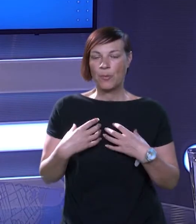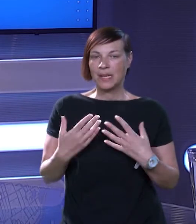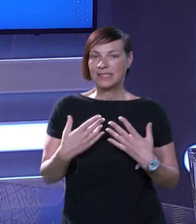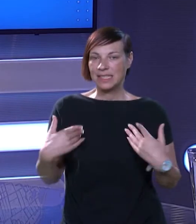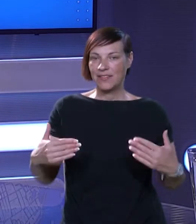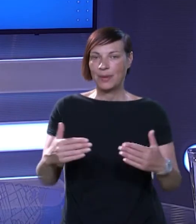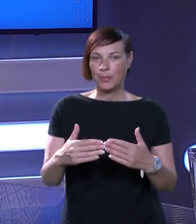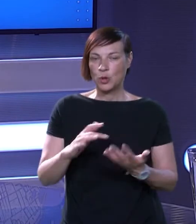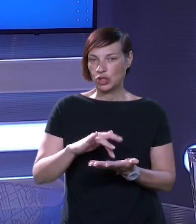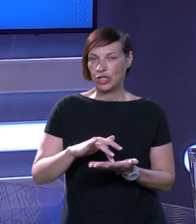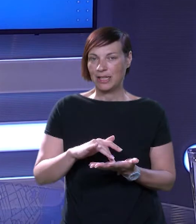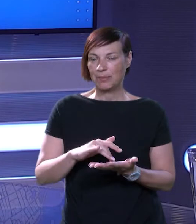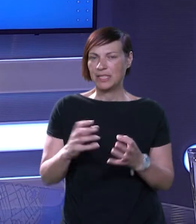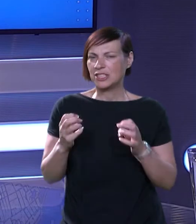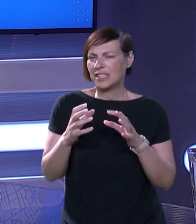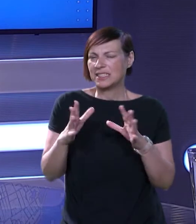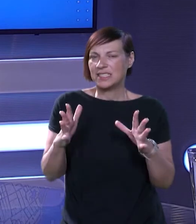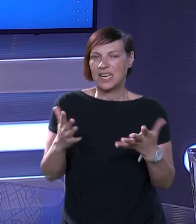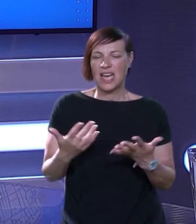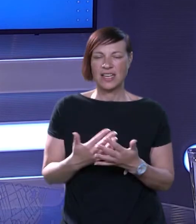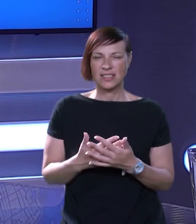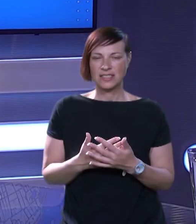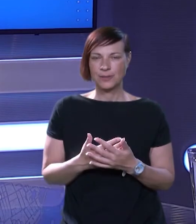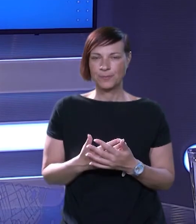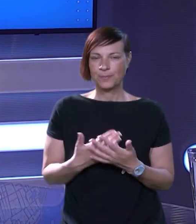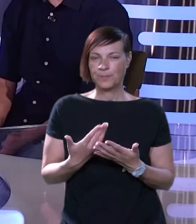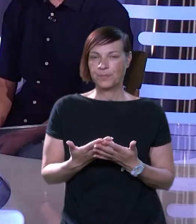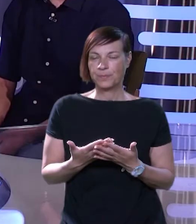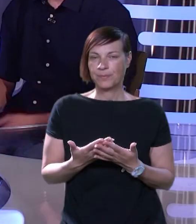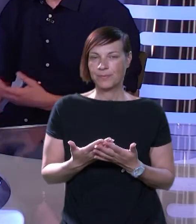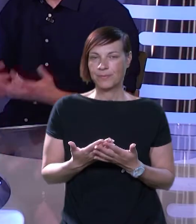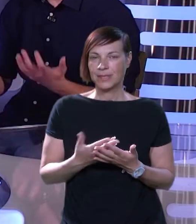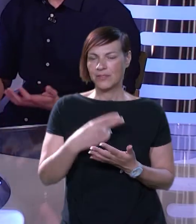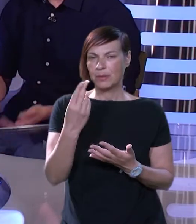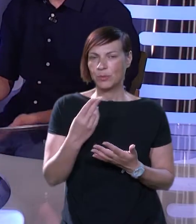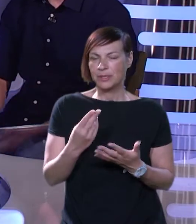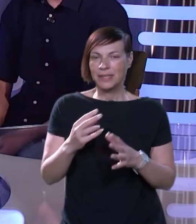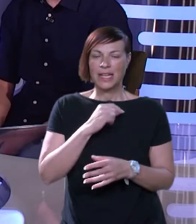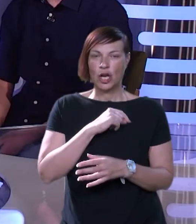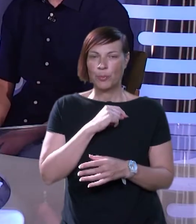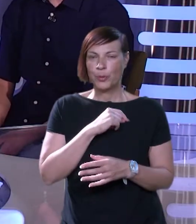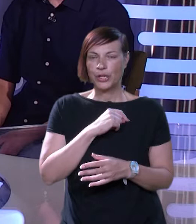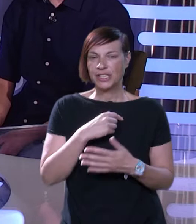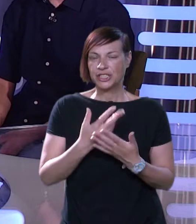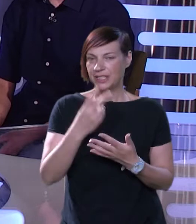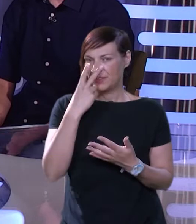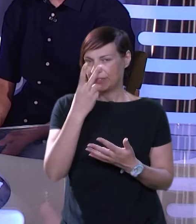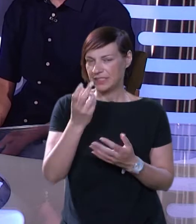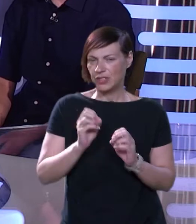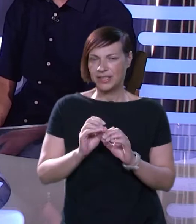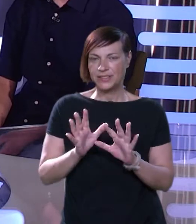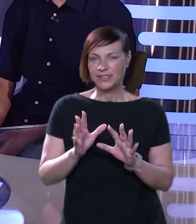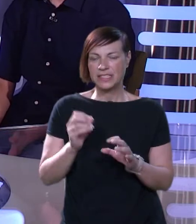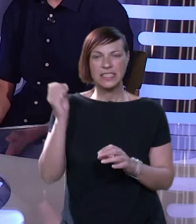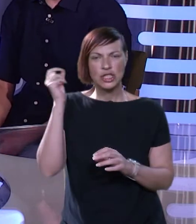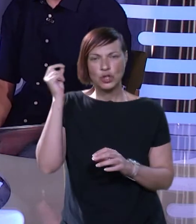i ambijent i prostor i taj neki zrak i nešto to posebno. U biti ova inscenacija i multimedijalno bogaćena, tako i vizualni